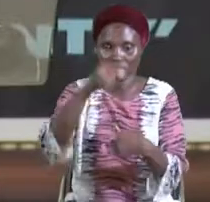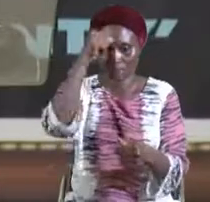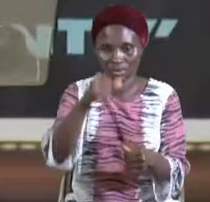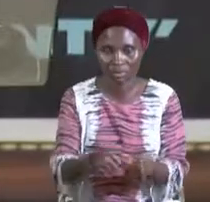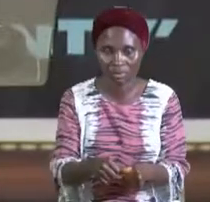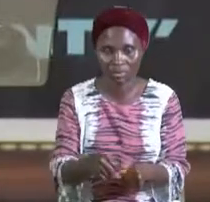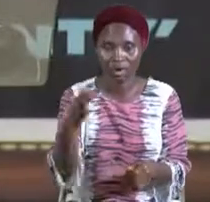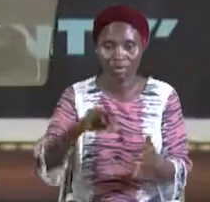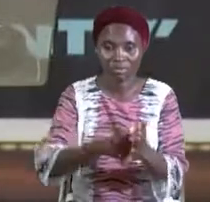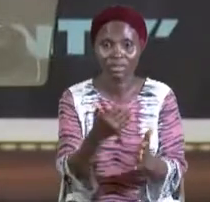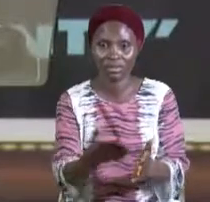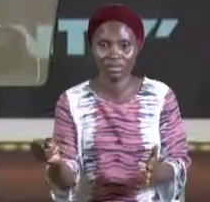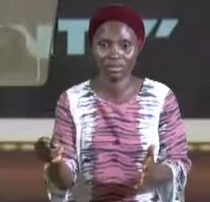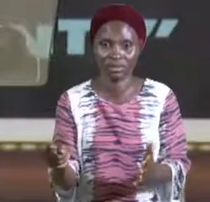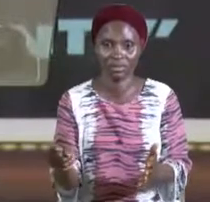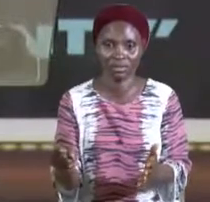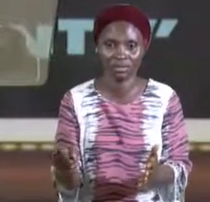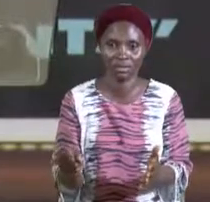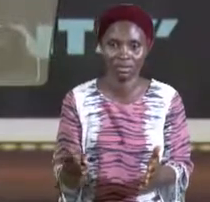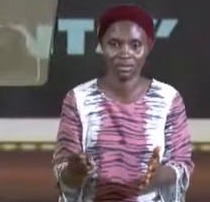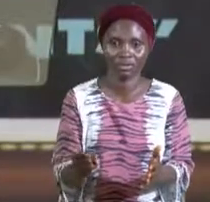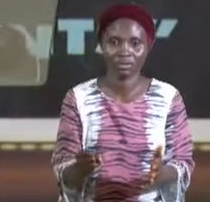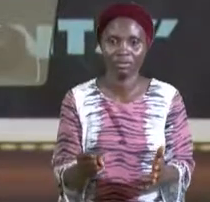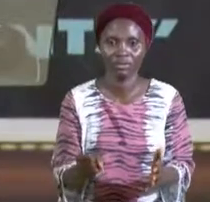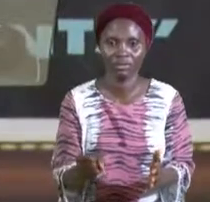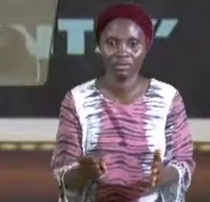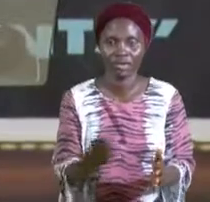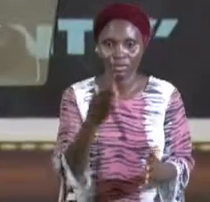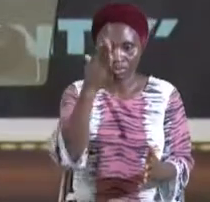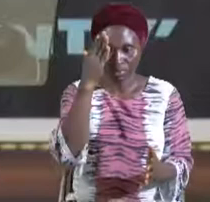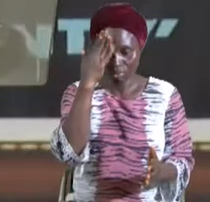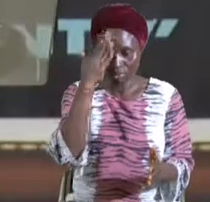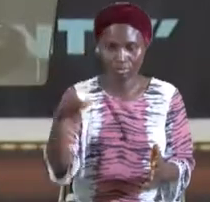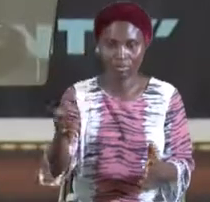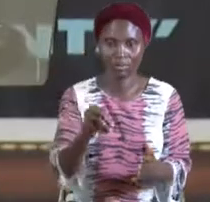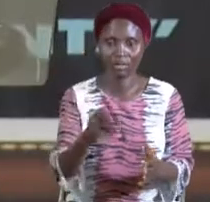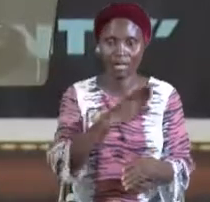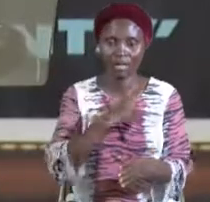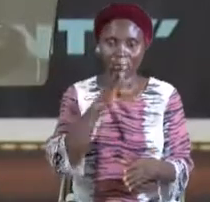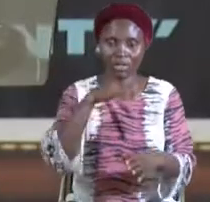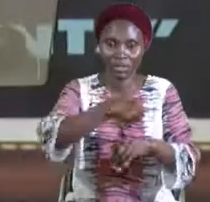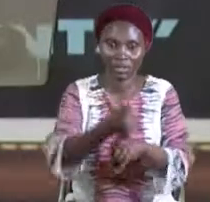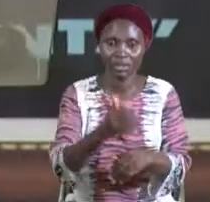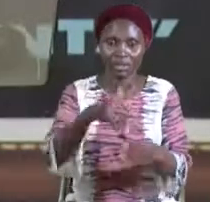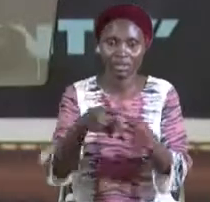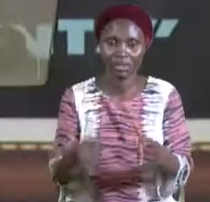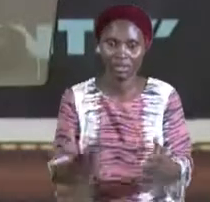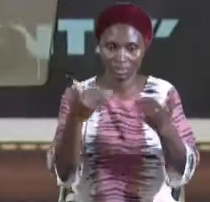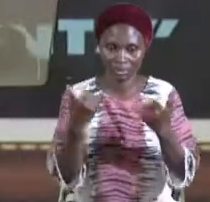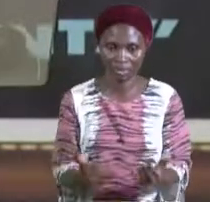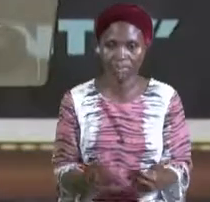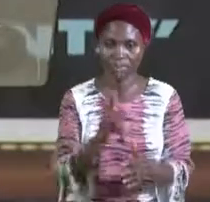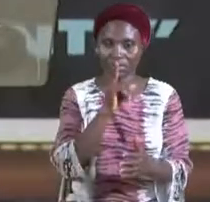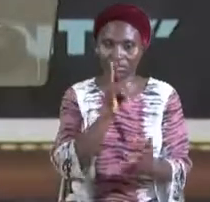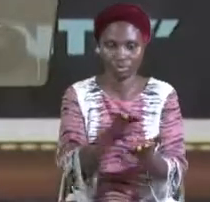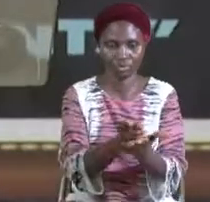sachiez et que vous soyez affermis dans la vérité. Je prie que la seconde touche